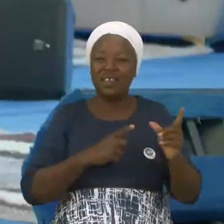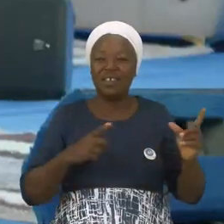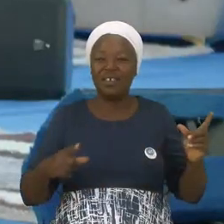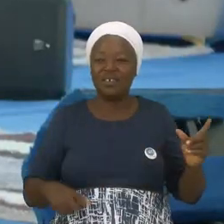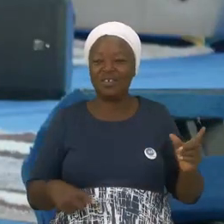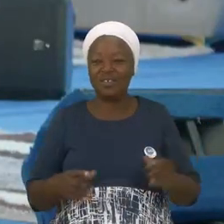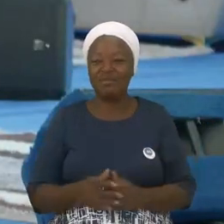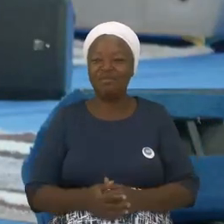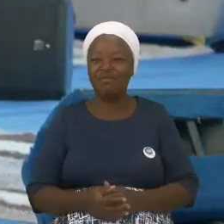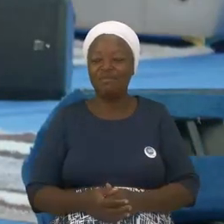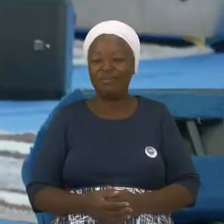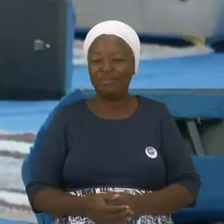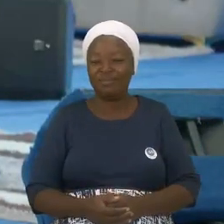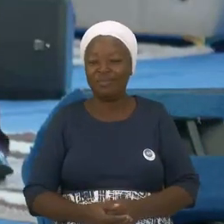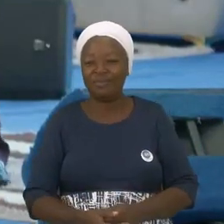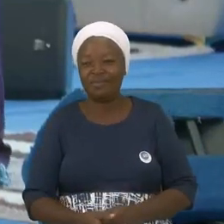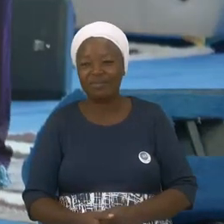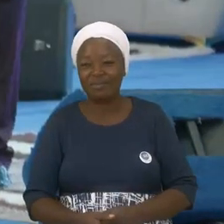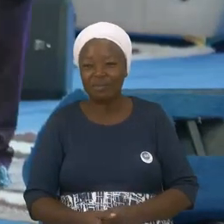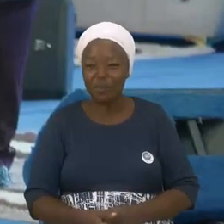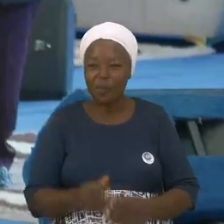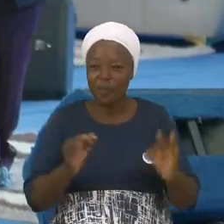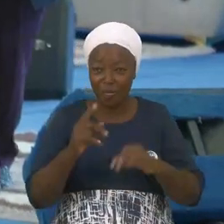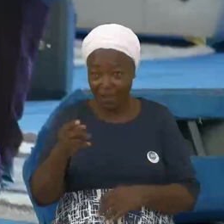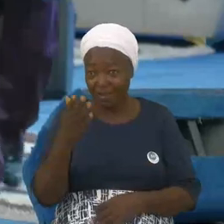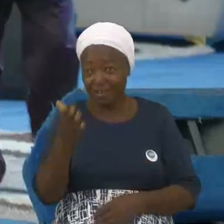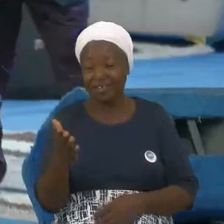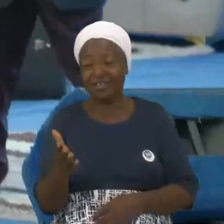pupitre. Pasteur, merci. Gloire à Dieu.